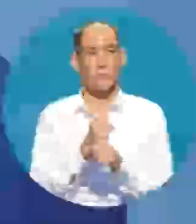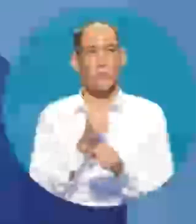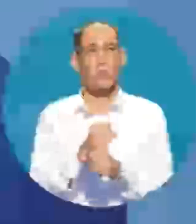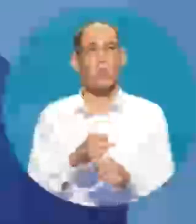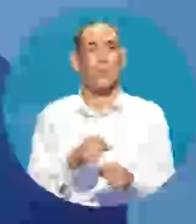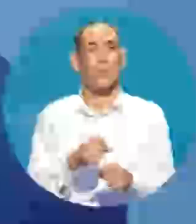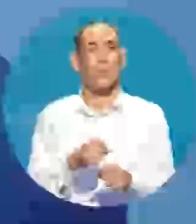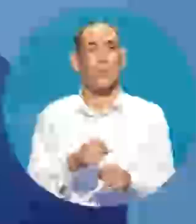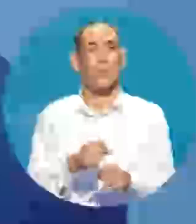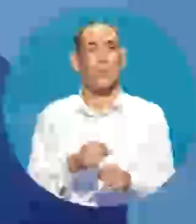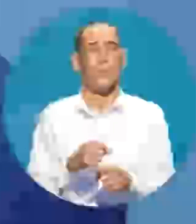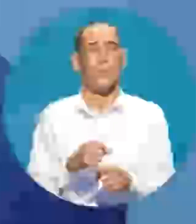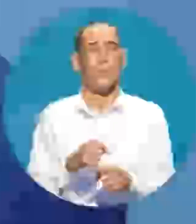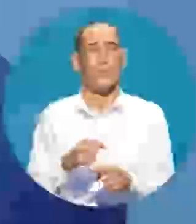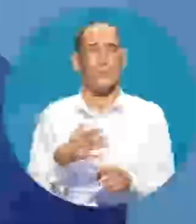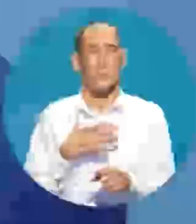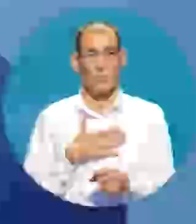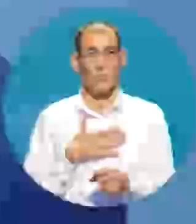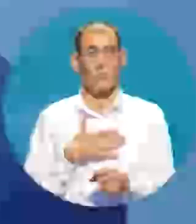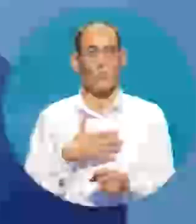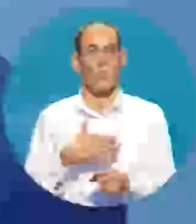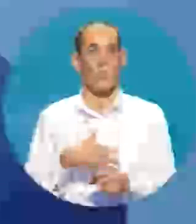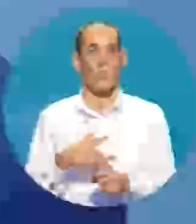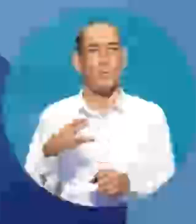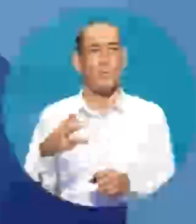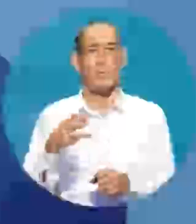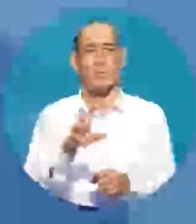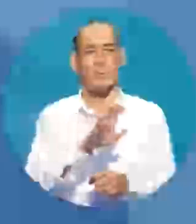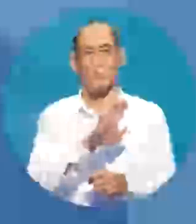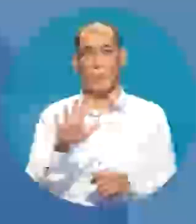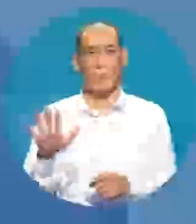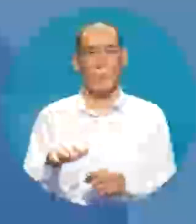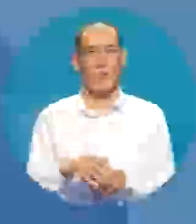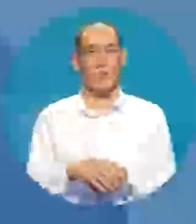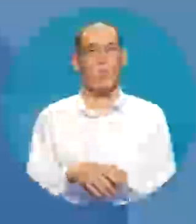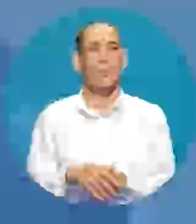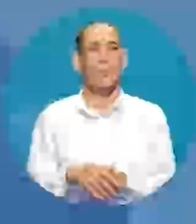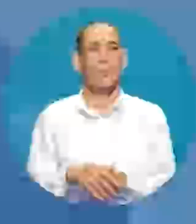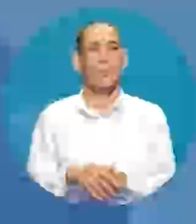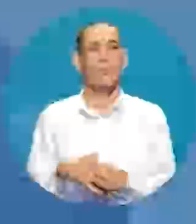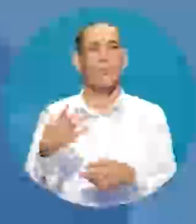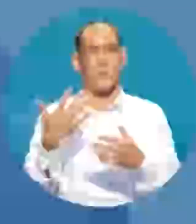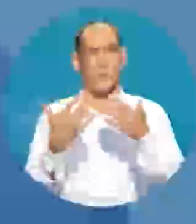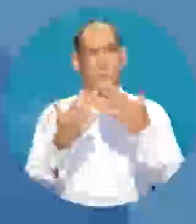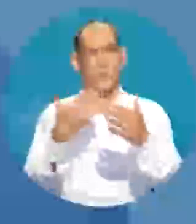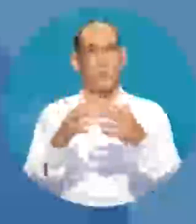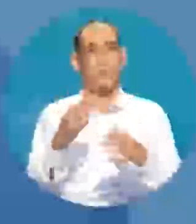bol usulda paydalanıp atırgan kezde kayşıdan paydalanbaymız. Hemmesin kol jerdeminde